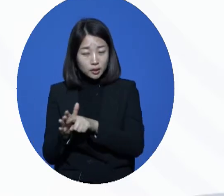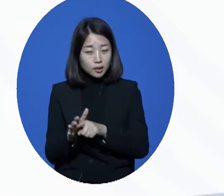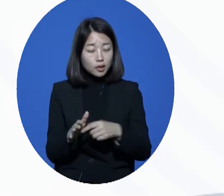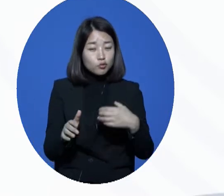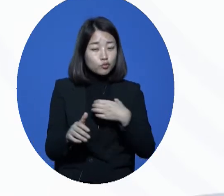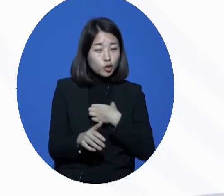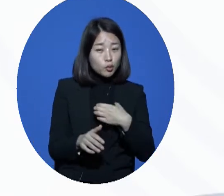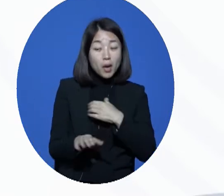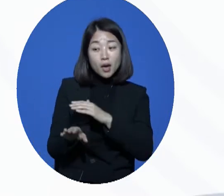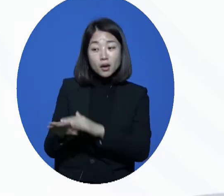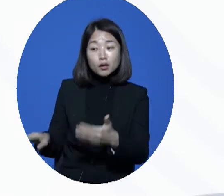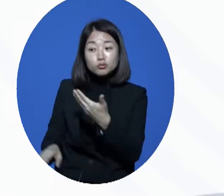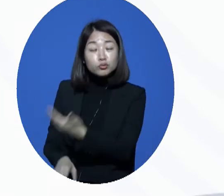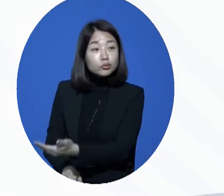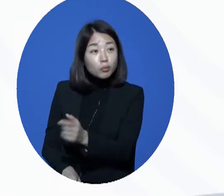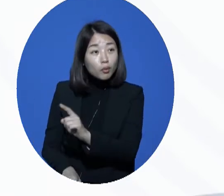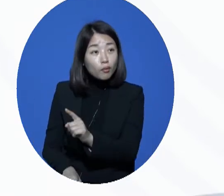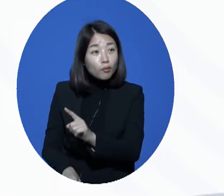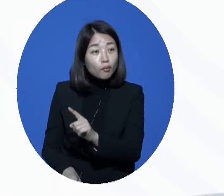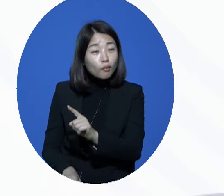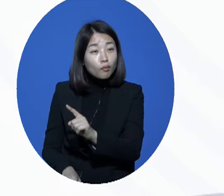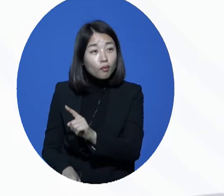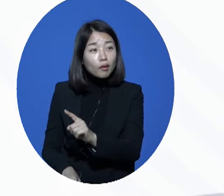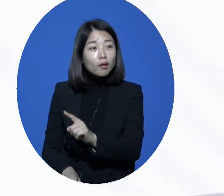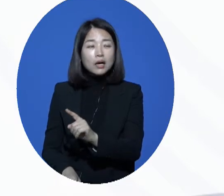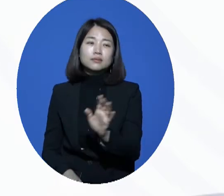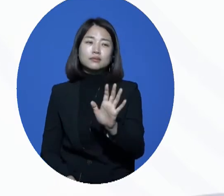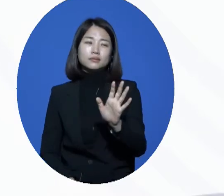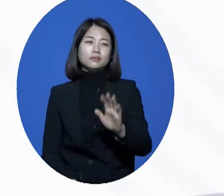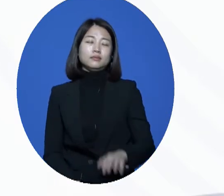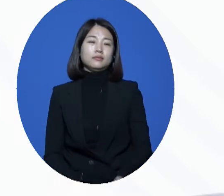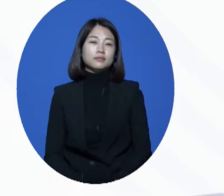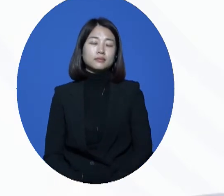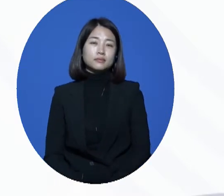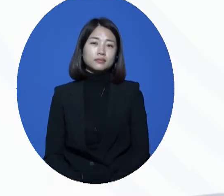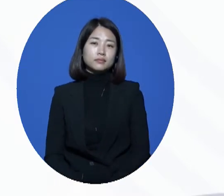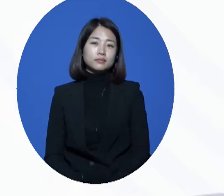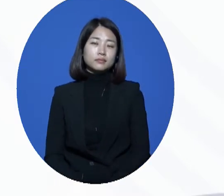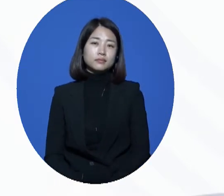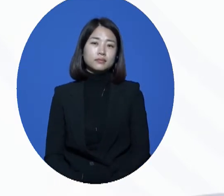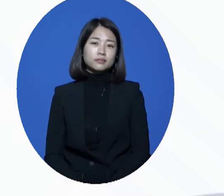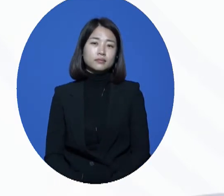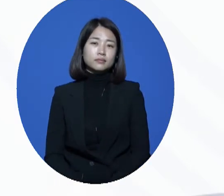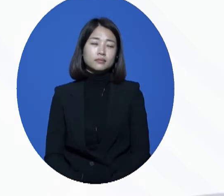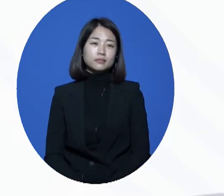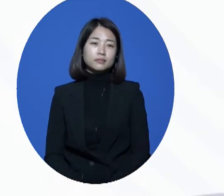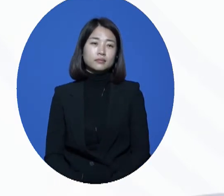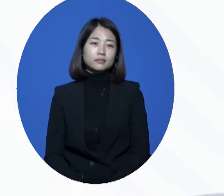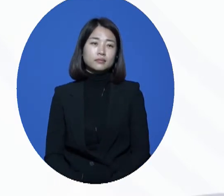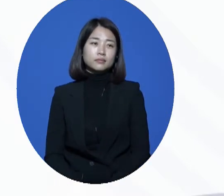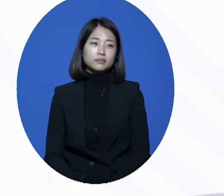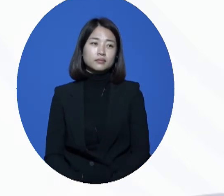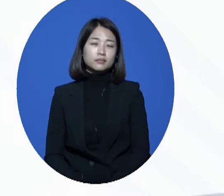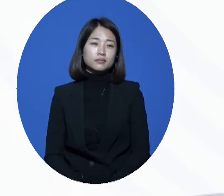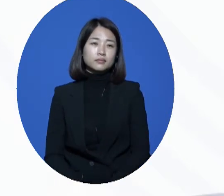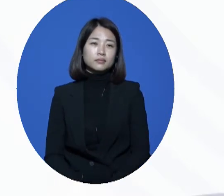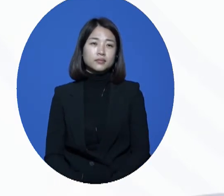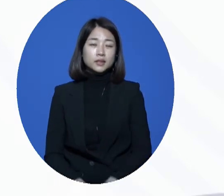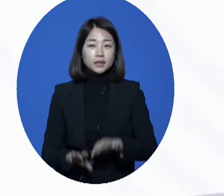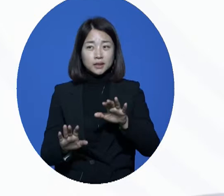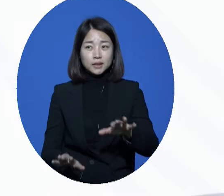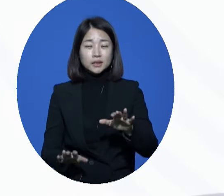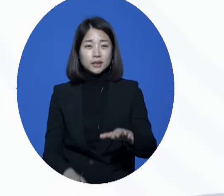있지 않았구나라는 것에서 온다기보다는 그것도 있겠지만 이 정도의